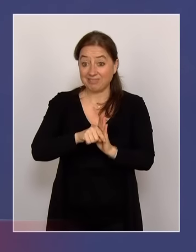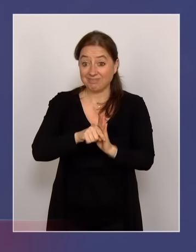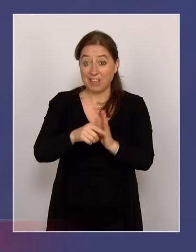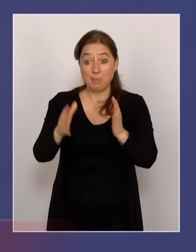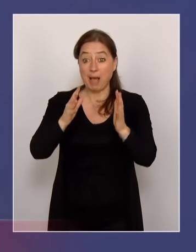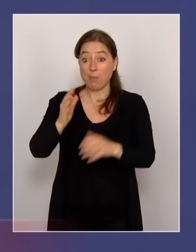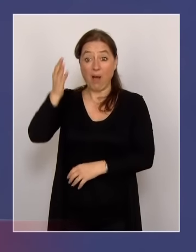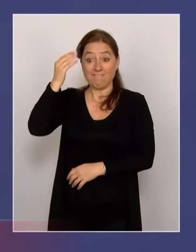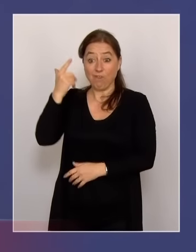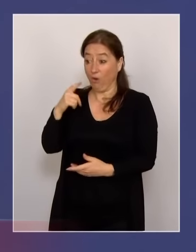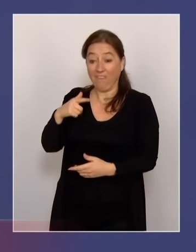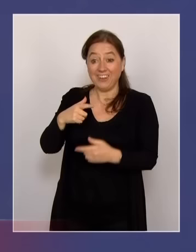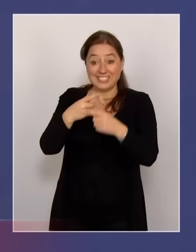nature.